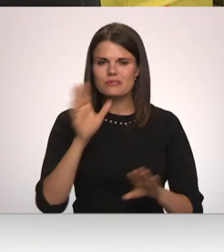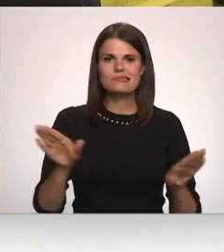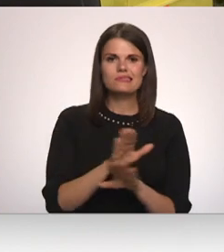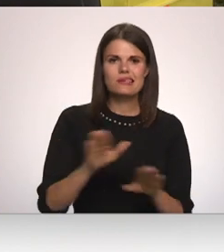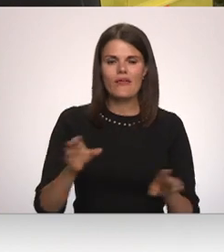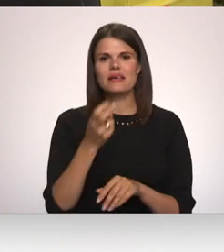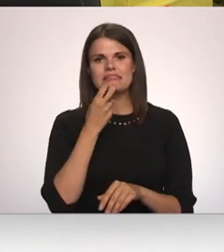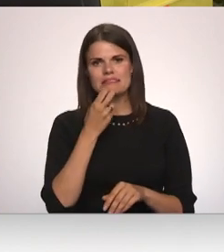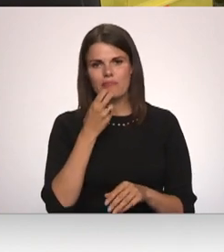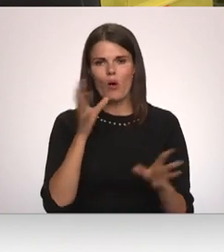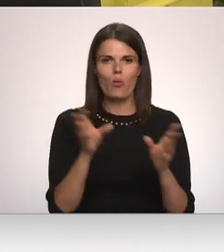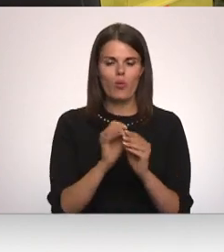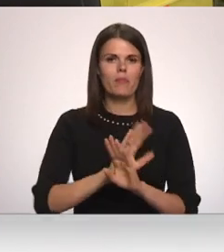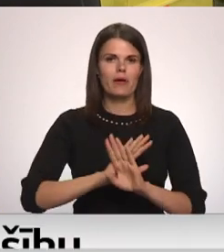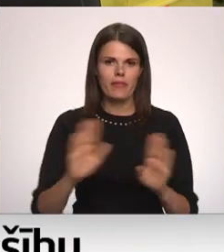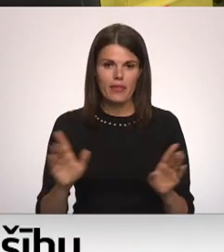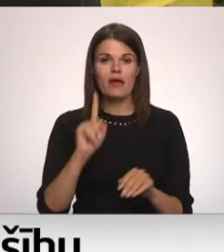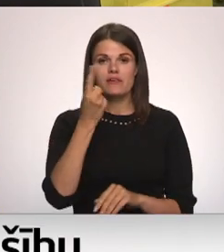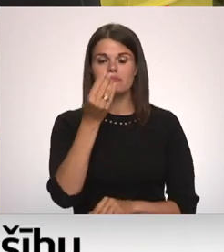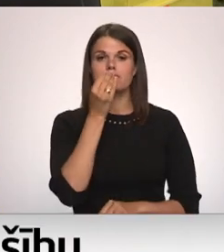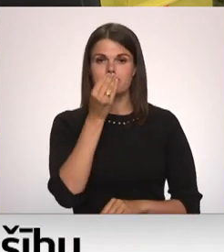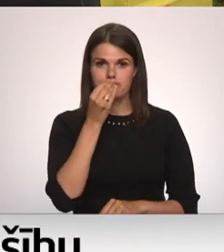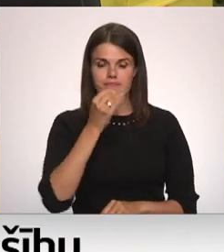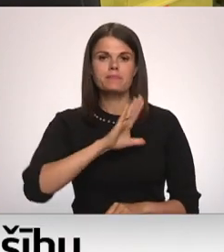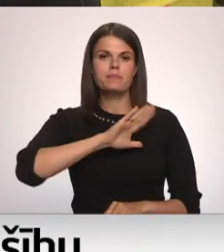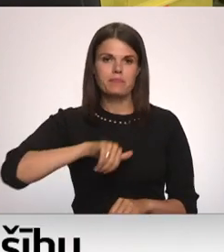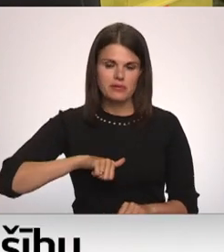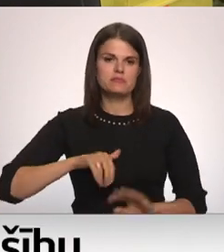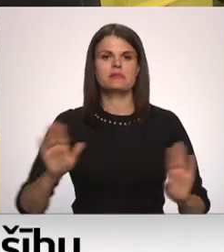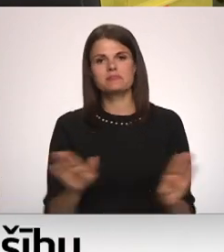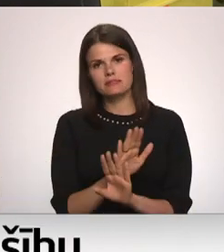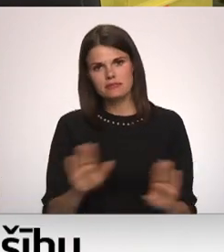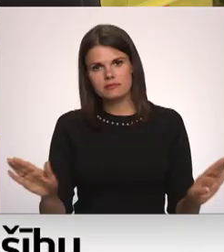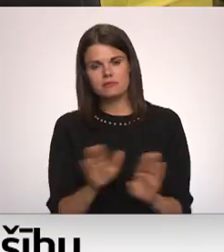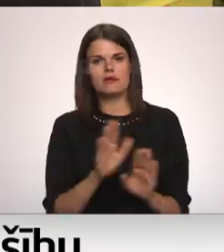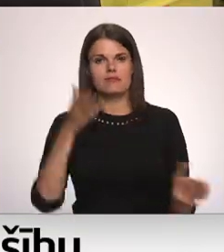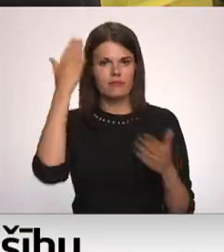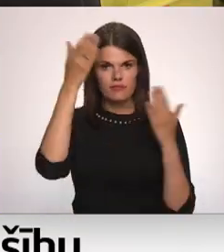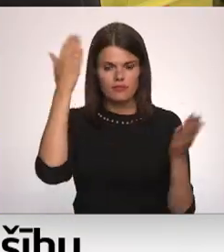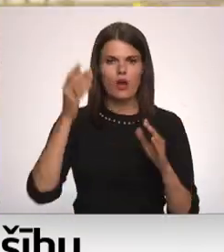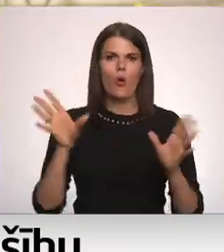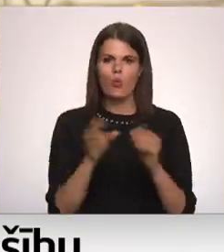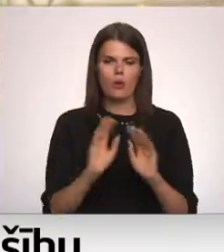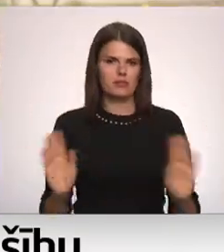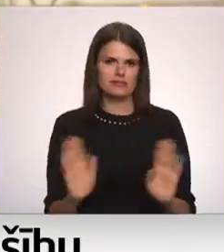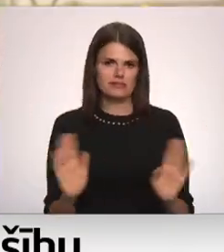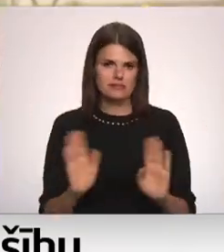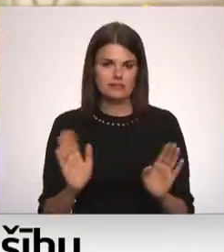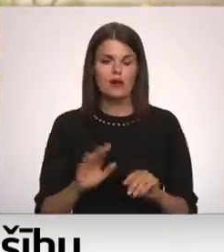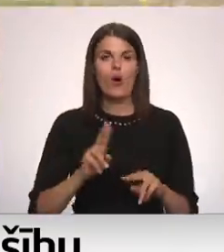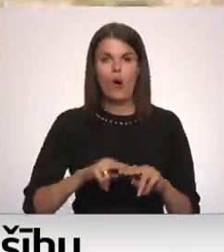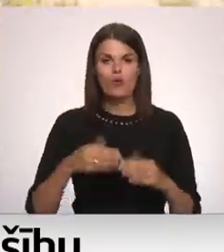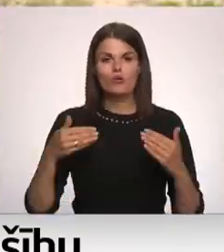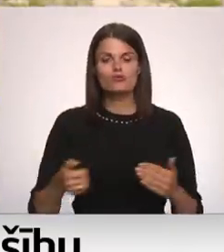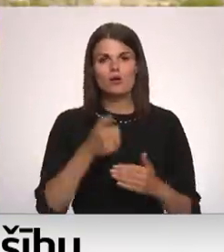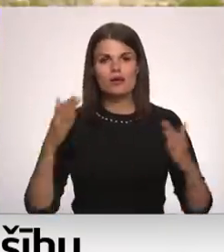dziedāšanu, smiešanos un izklaidēm. Pādam maltīti, tad dodamies dziedāt pie ugunskura, nedaram to visu reizē. Šogad Jāņu bērniem